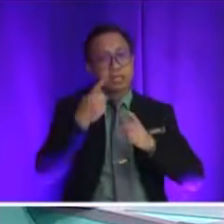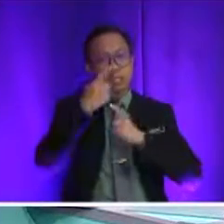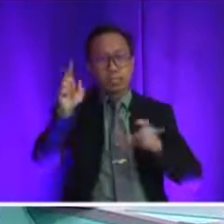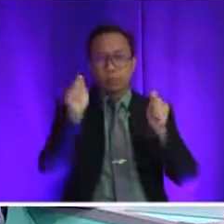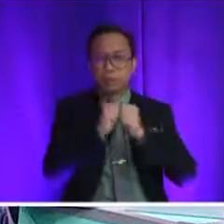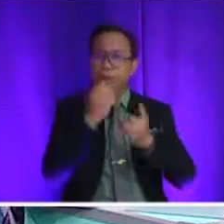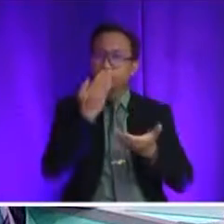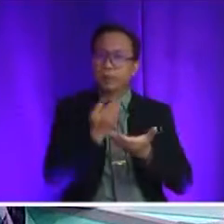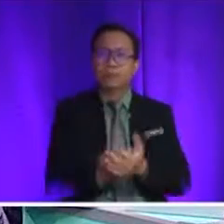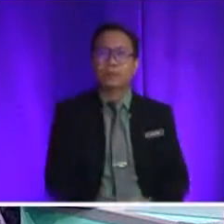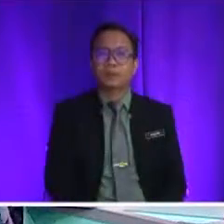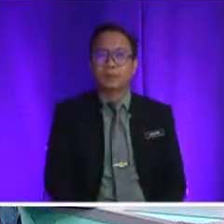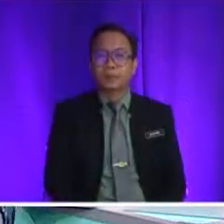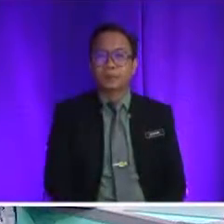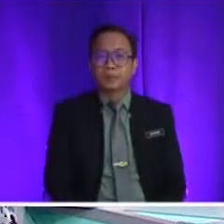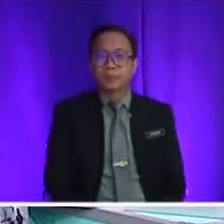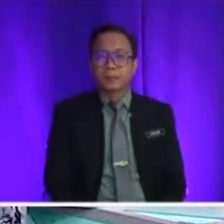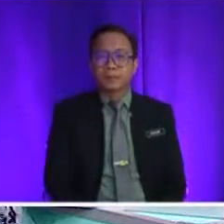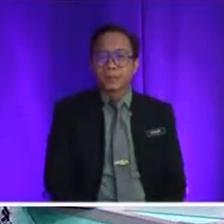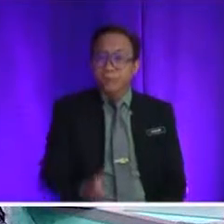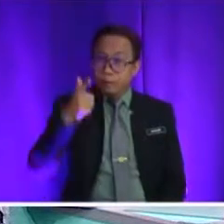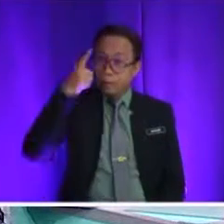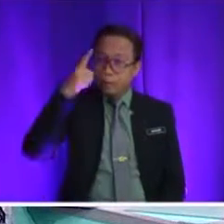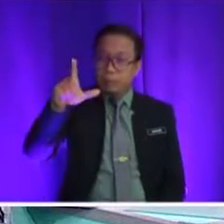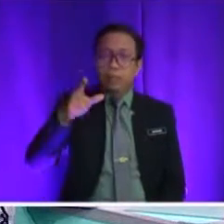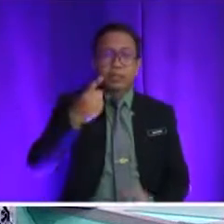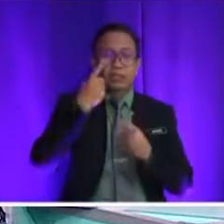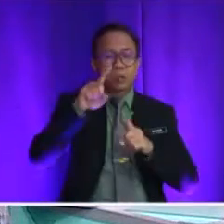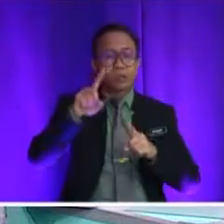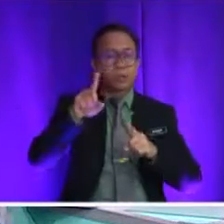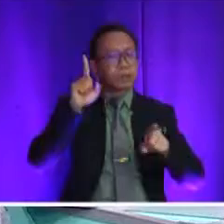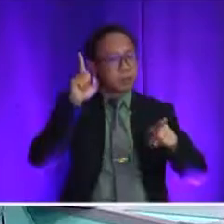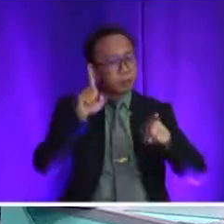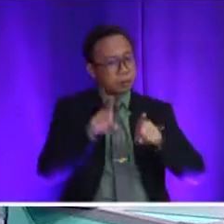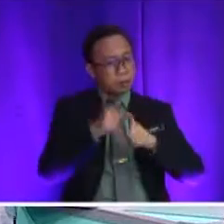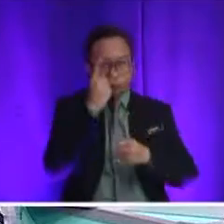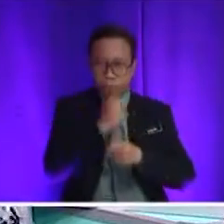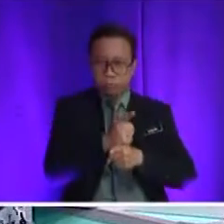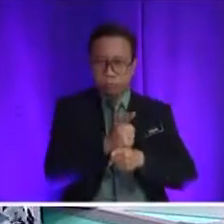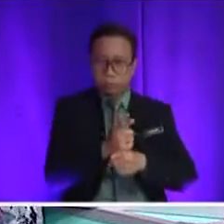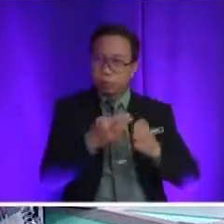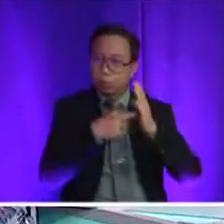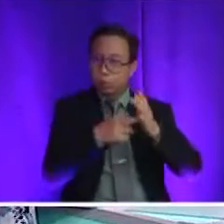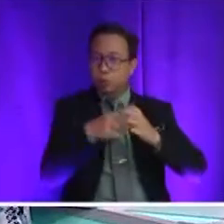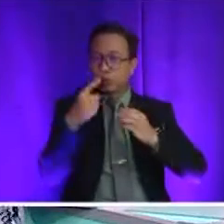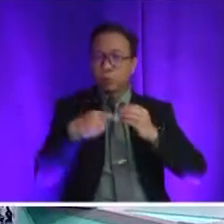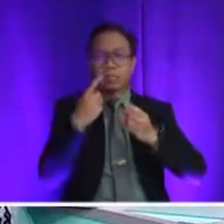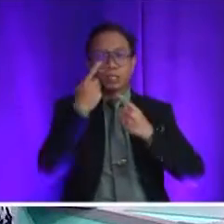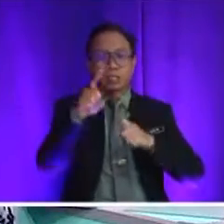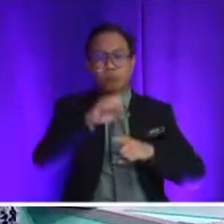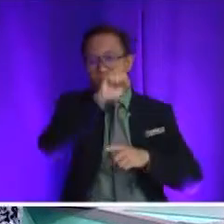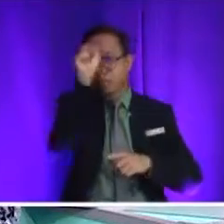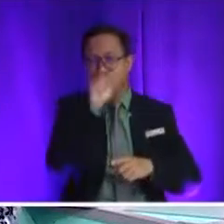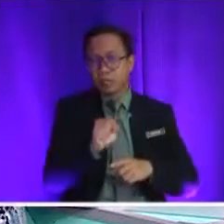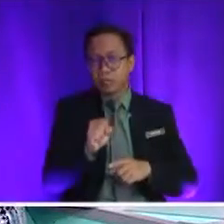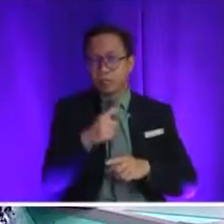terima kasih Tapi kita lihat jawaban yang tepat yang kita menjadi rujukan apabila kita menjawab soalnya